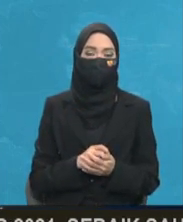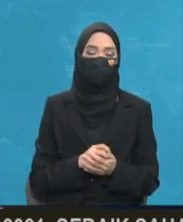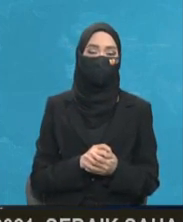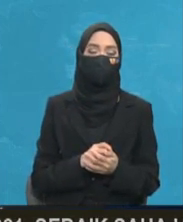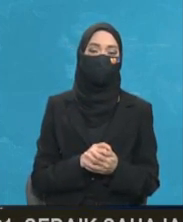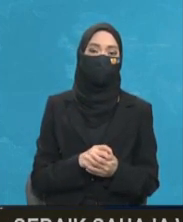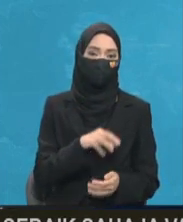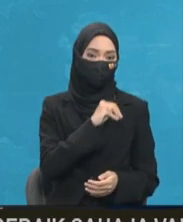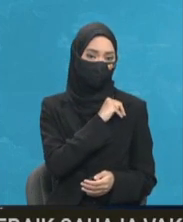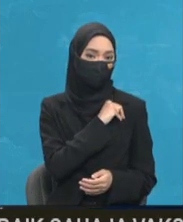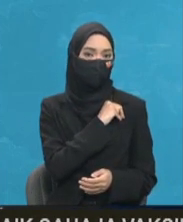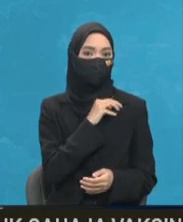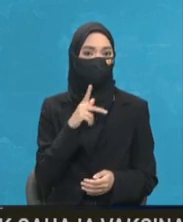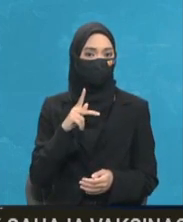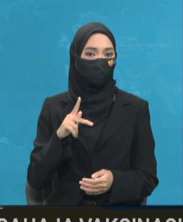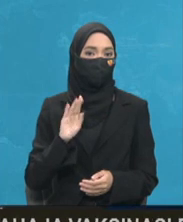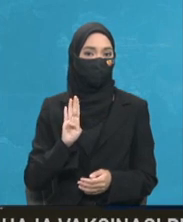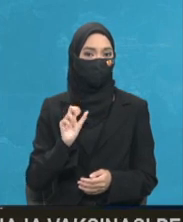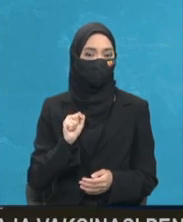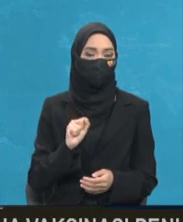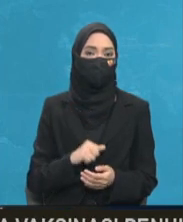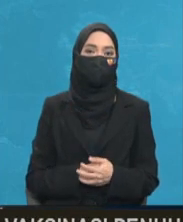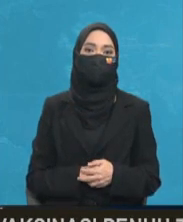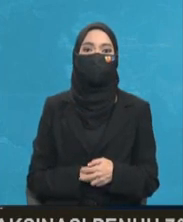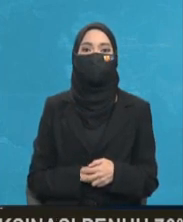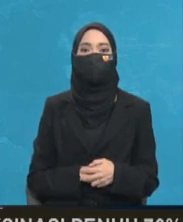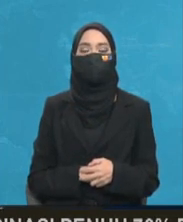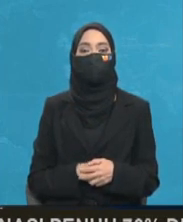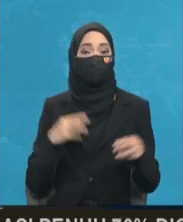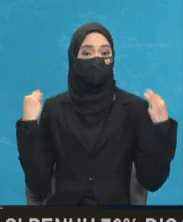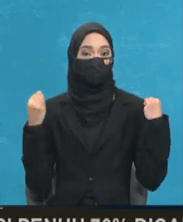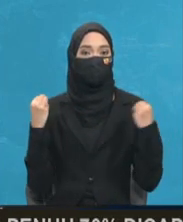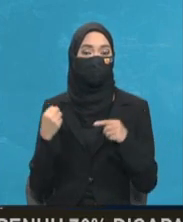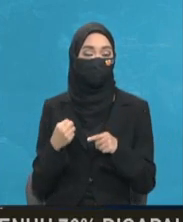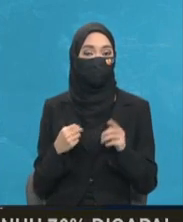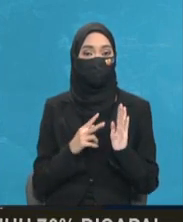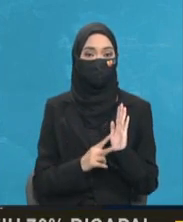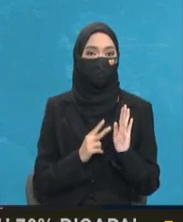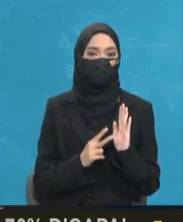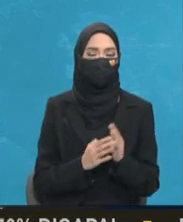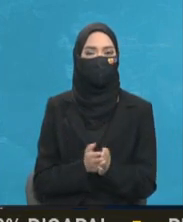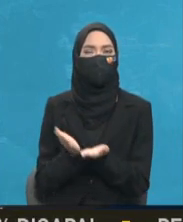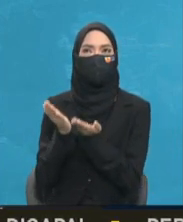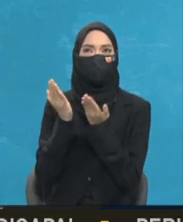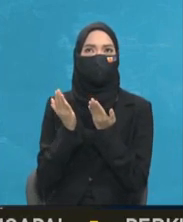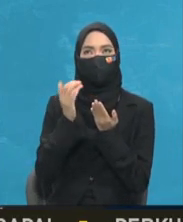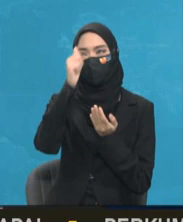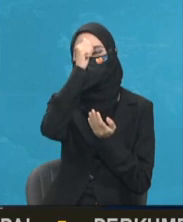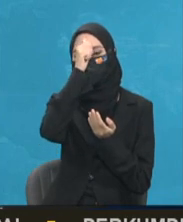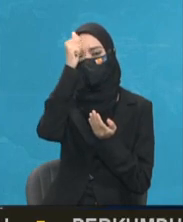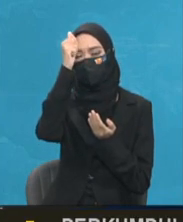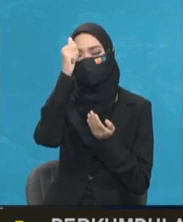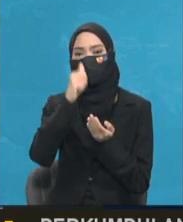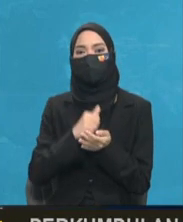Dato Sri Paduka Haji Abidin menteri kebudayaan belia dan sukan majelis diadakan pagi meminta pertolongan daripada Allah subhanahu